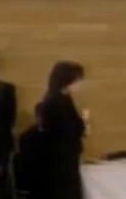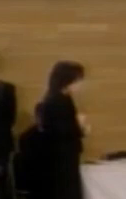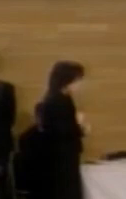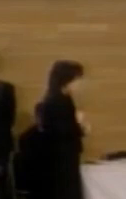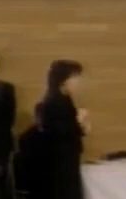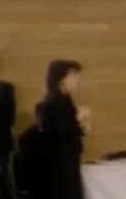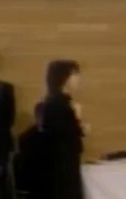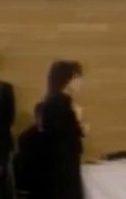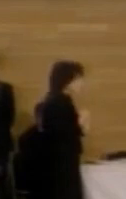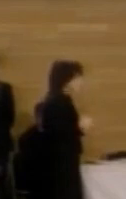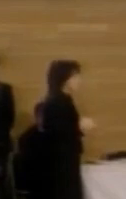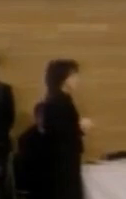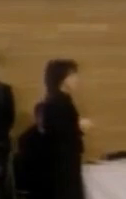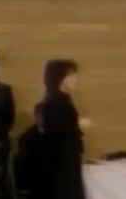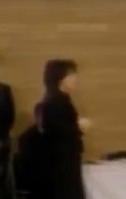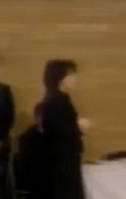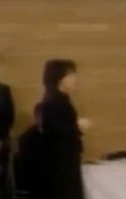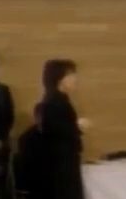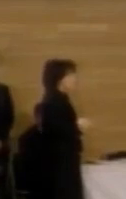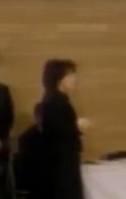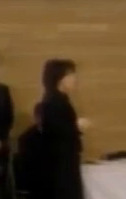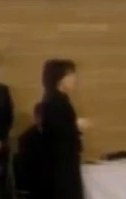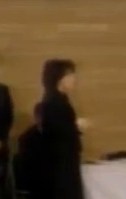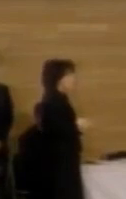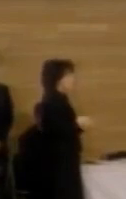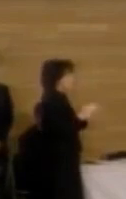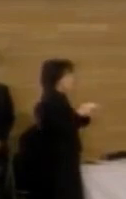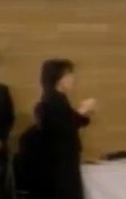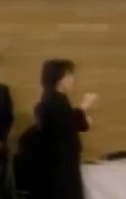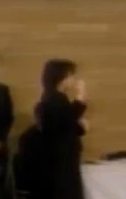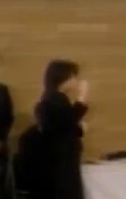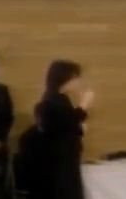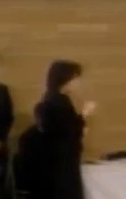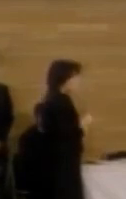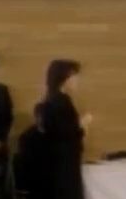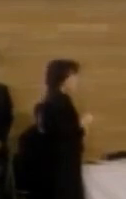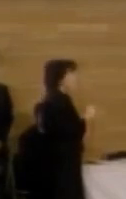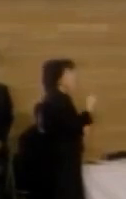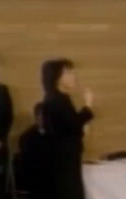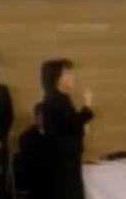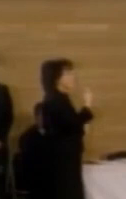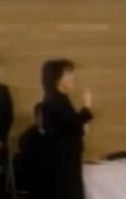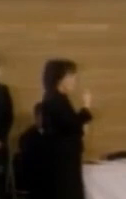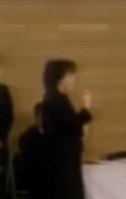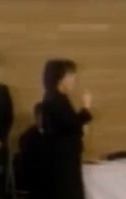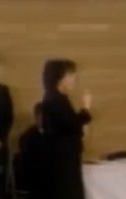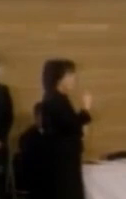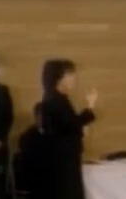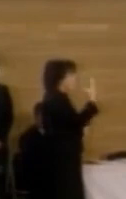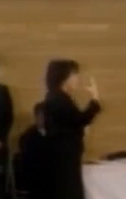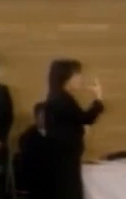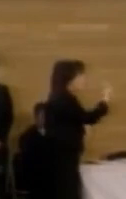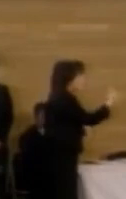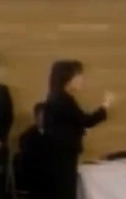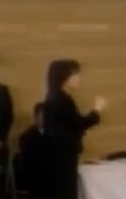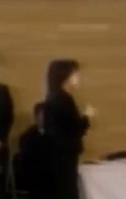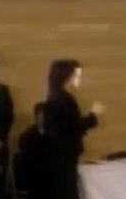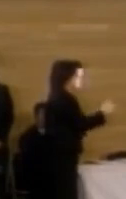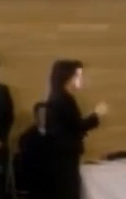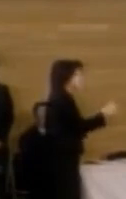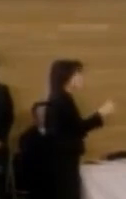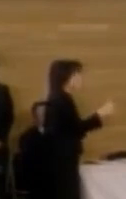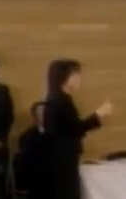今思えば、自分の好きなことばかりして妻には随分と面倒をかけました。